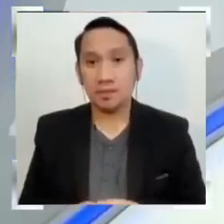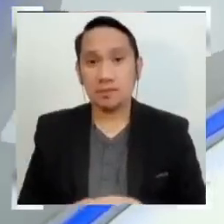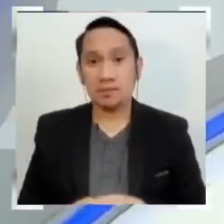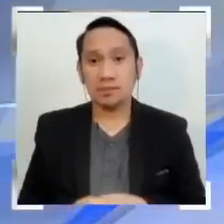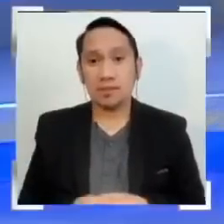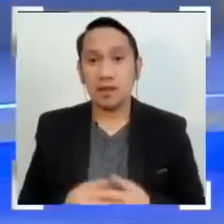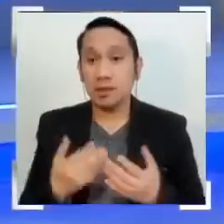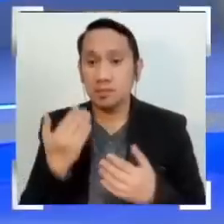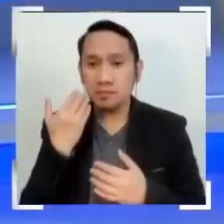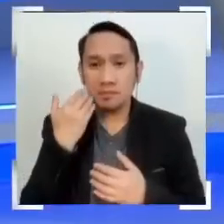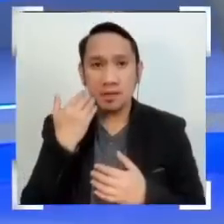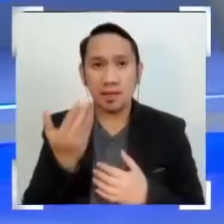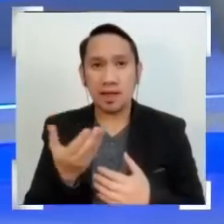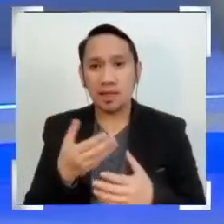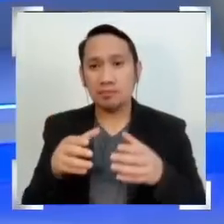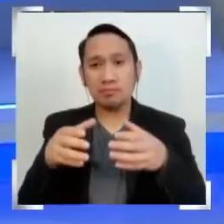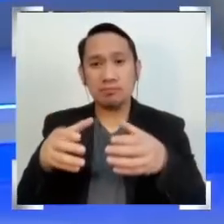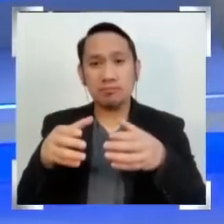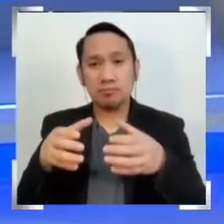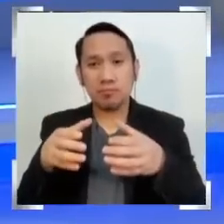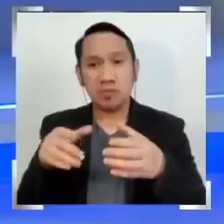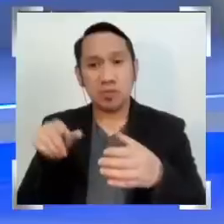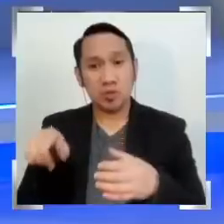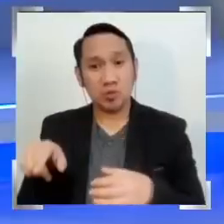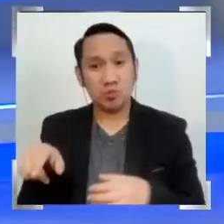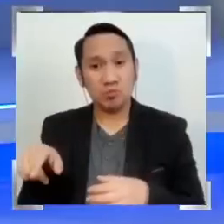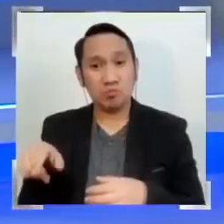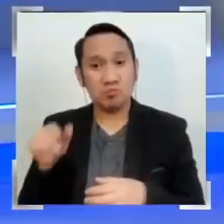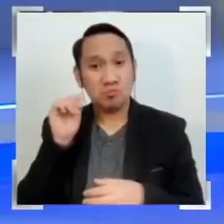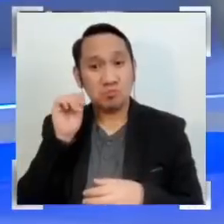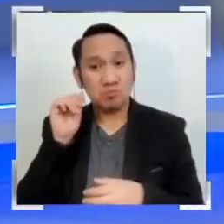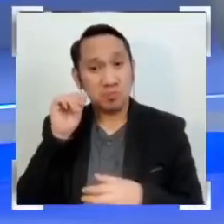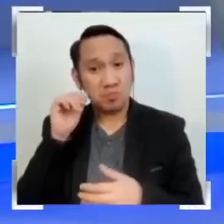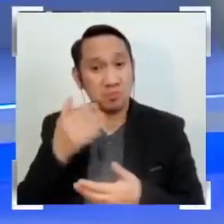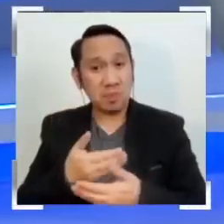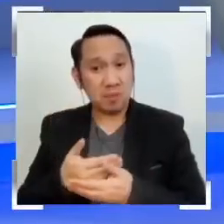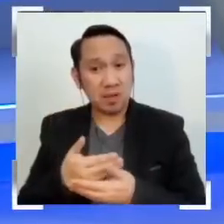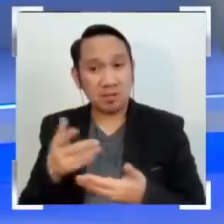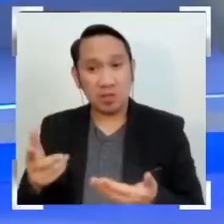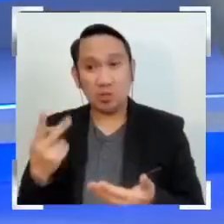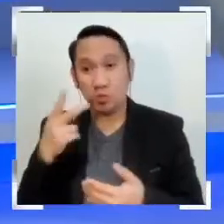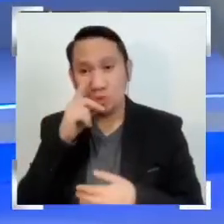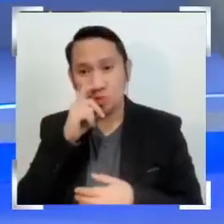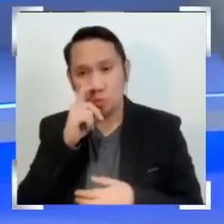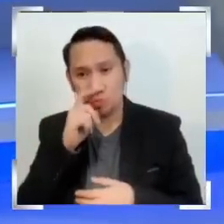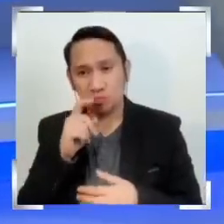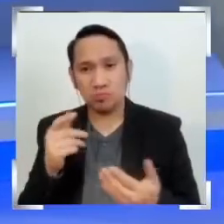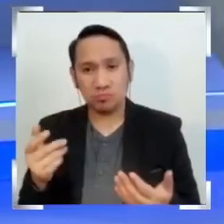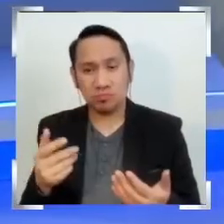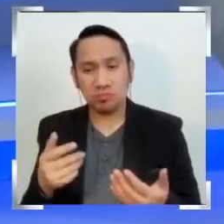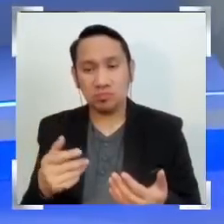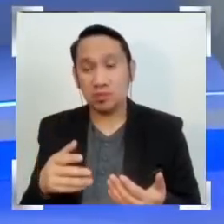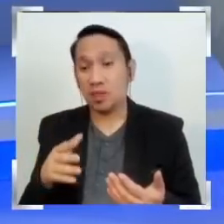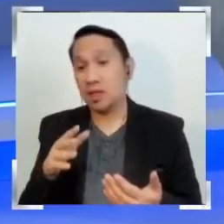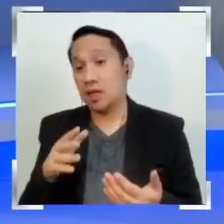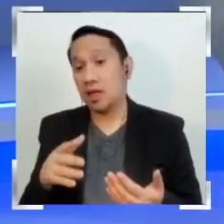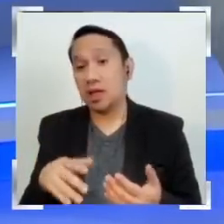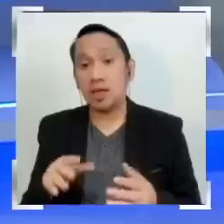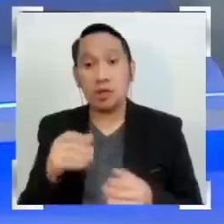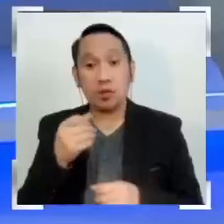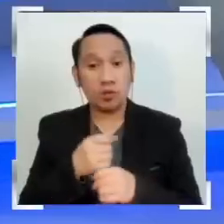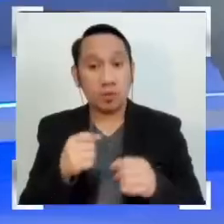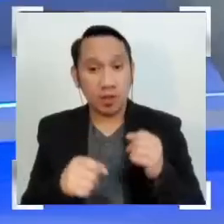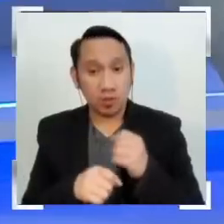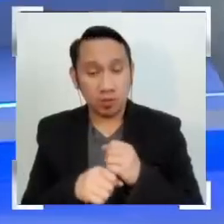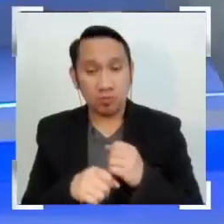Patay sa sakal ng sariling ina ang batang 2 taong gulang sa Cavite. Sa Cotabato naman, arestado ang 6 na suspect sa serye ng